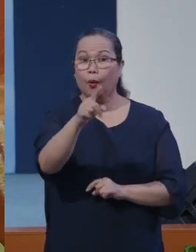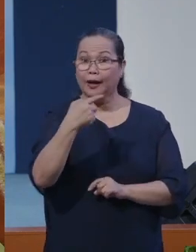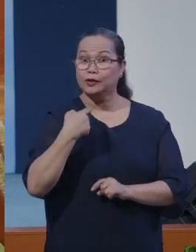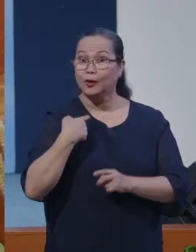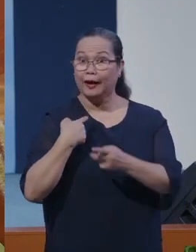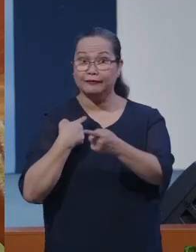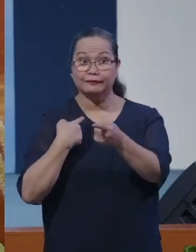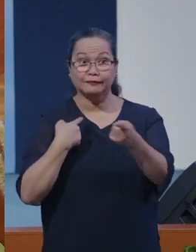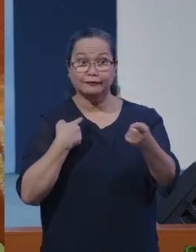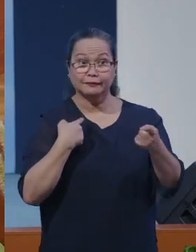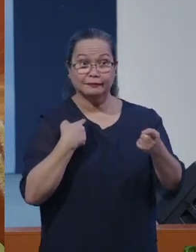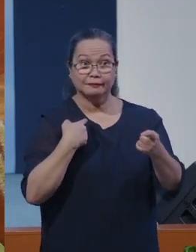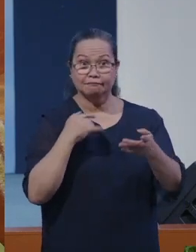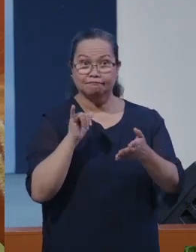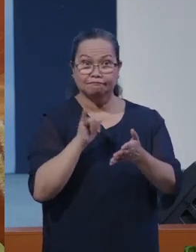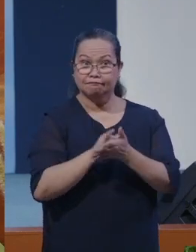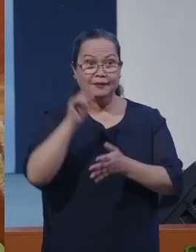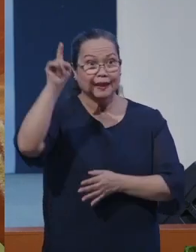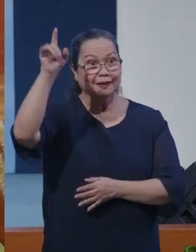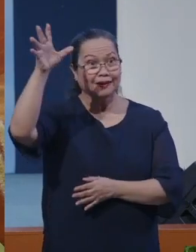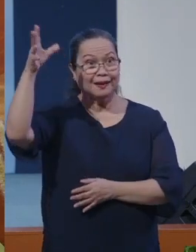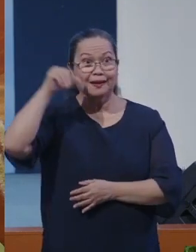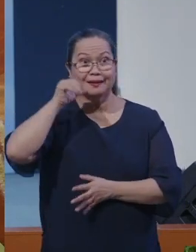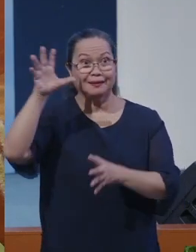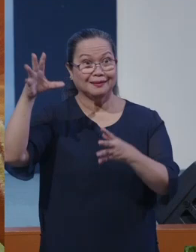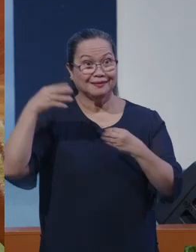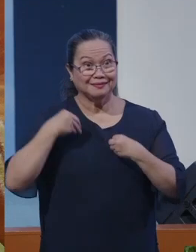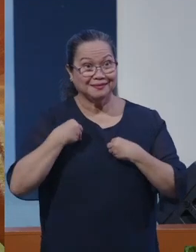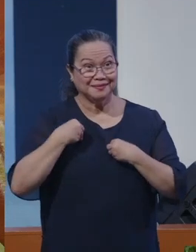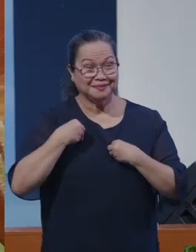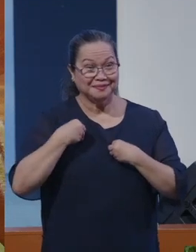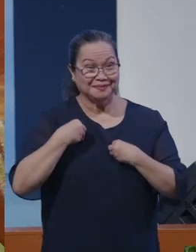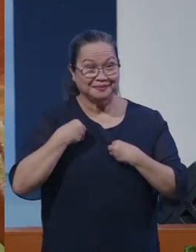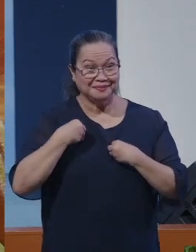have that you did not receive?